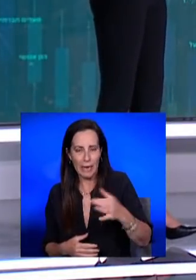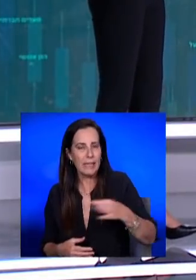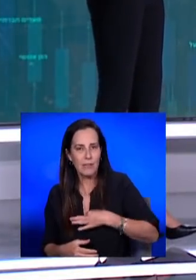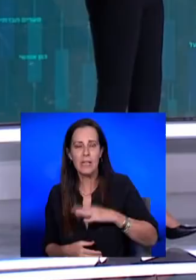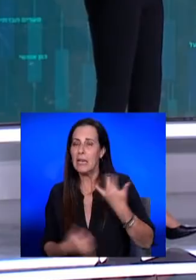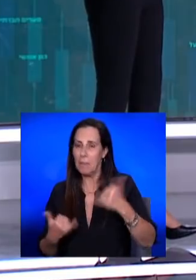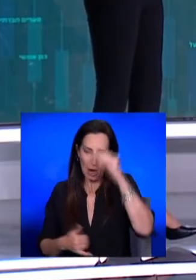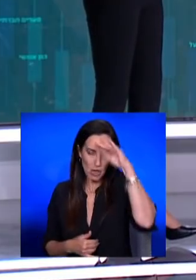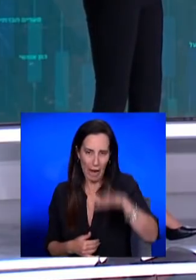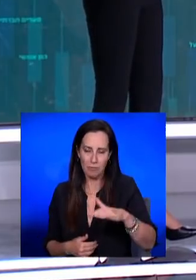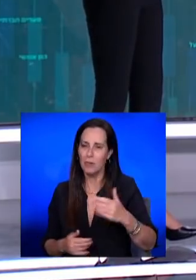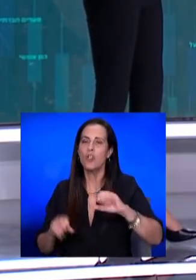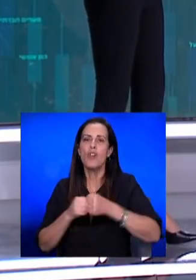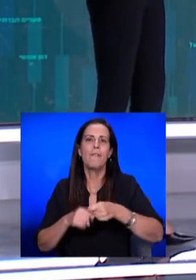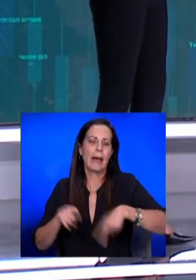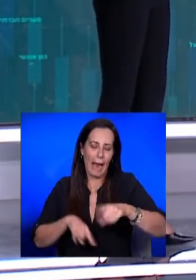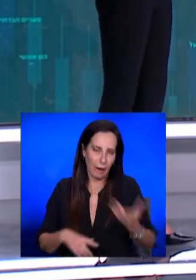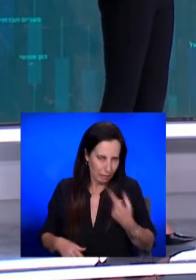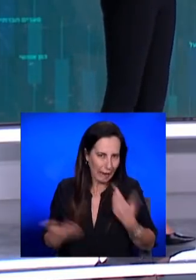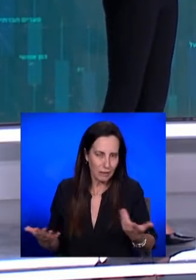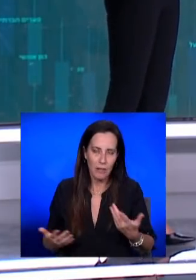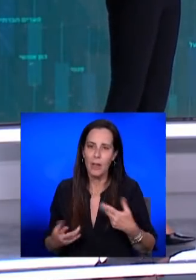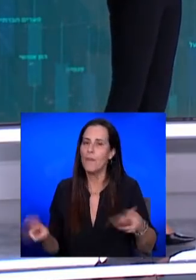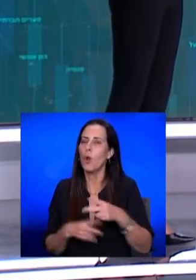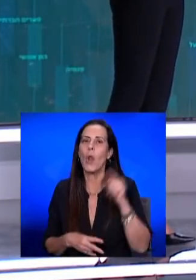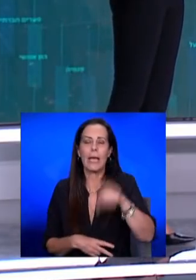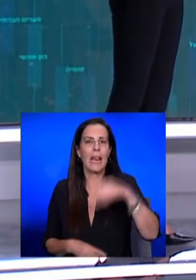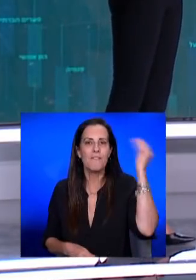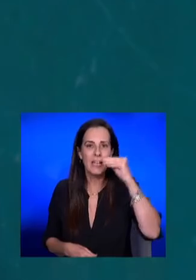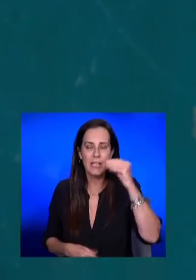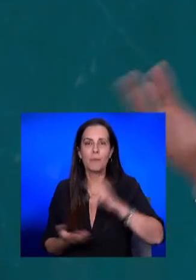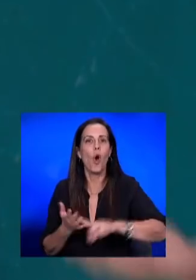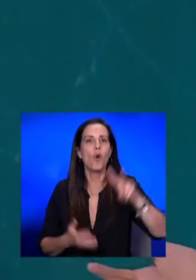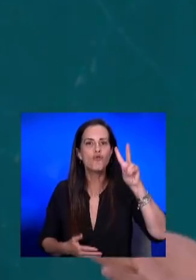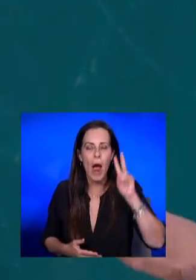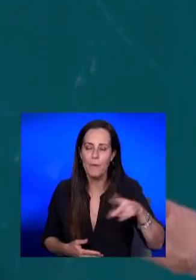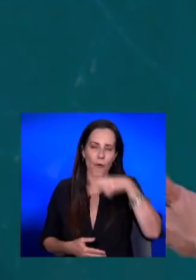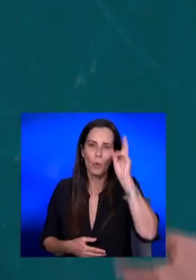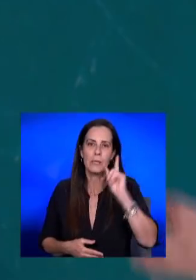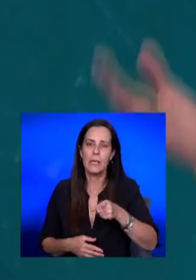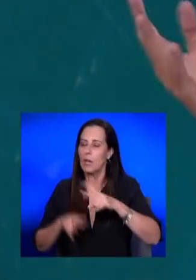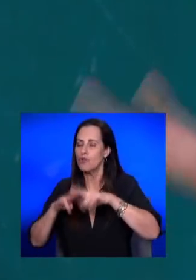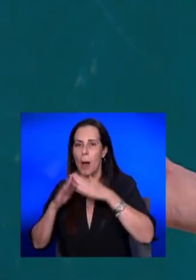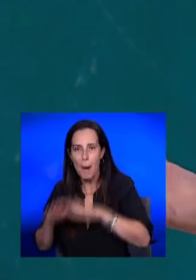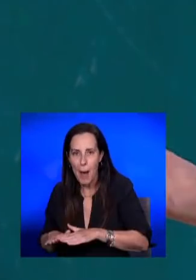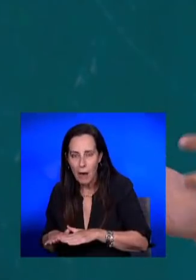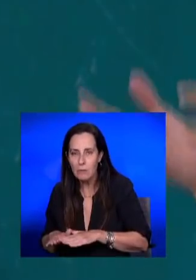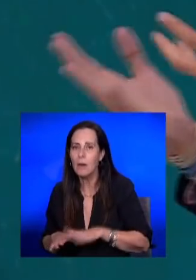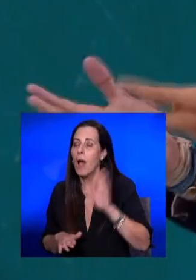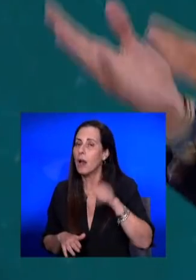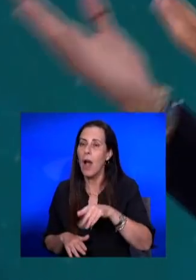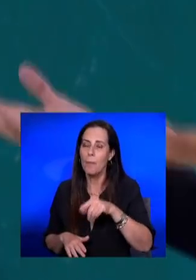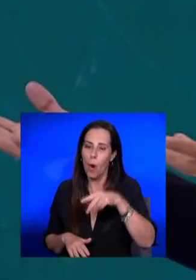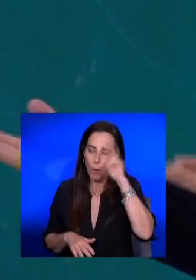בחופשת הקיץ? אם הילד עכשיו שבר את הרגל, אוקיי? ולא יכול להגיע לבית הספר חודשיים, וההורים צריכים להישאר בבית, אז גם הוא יכול,